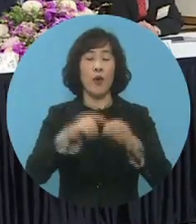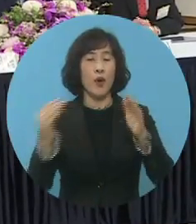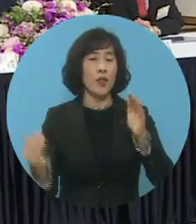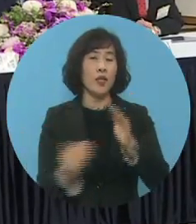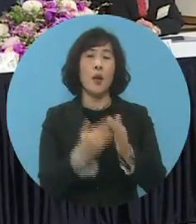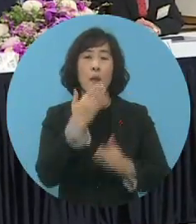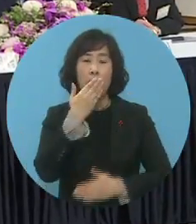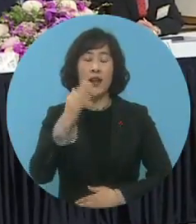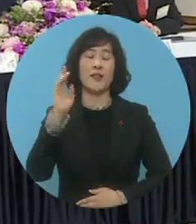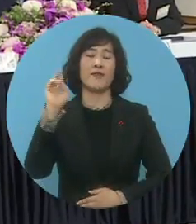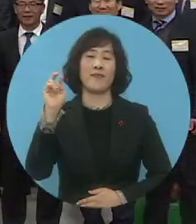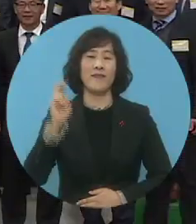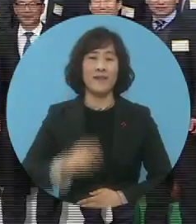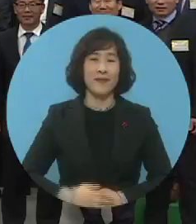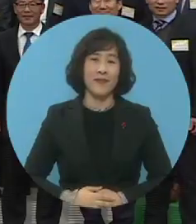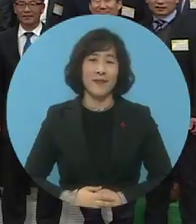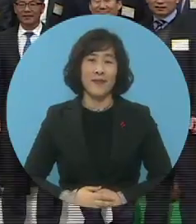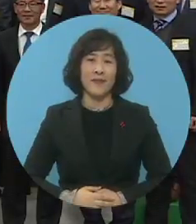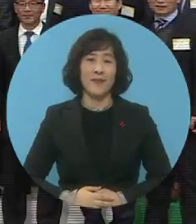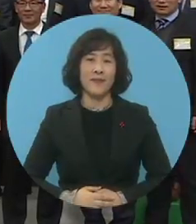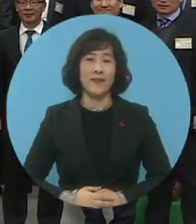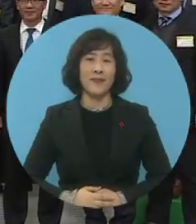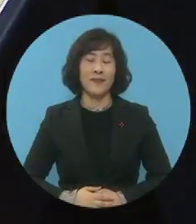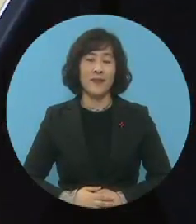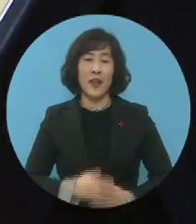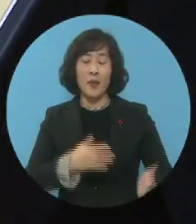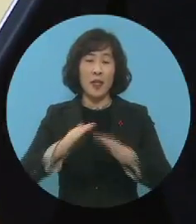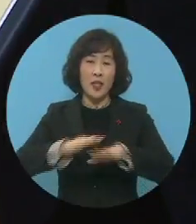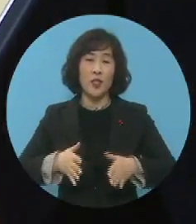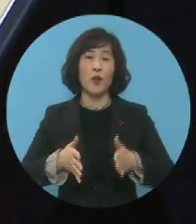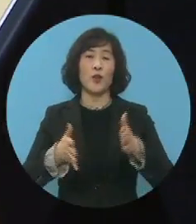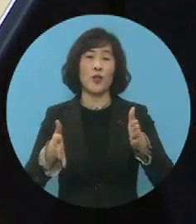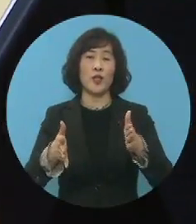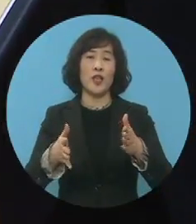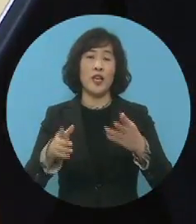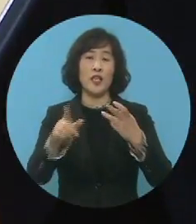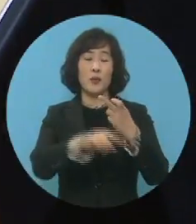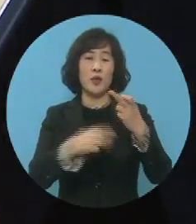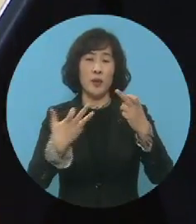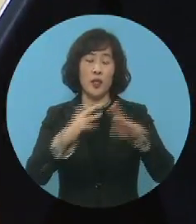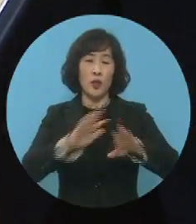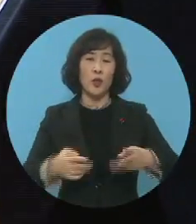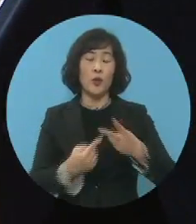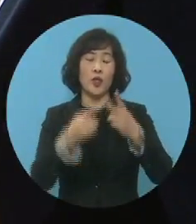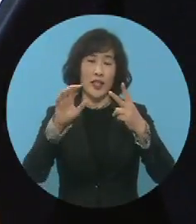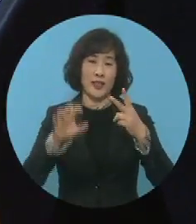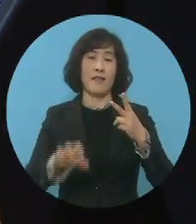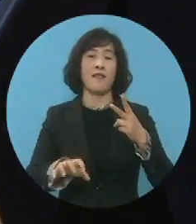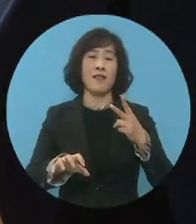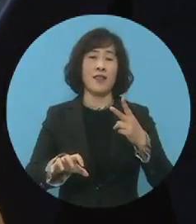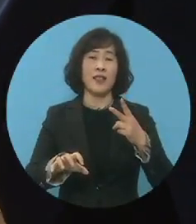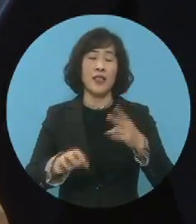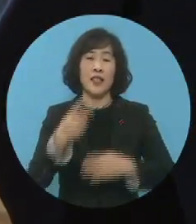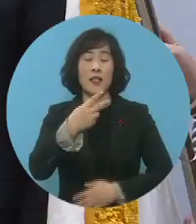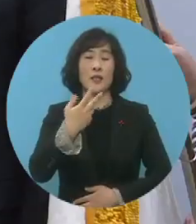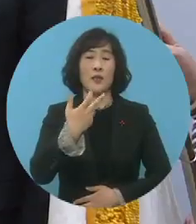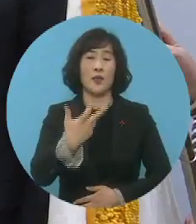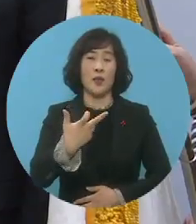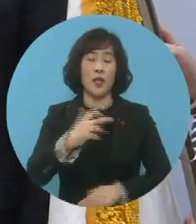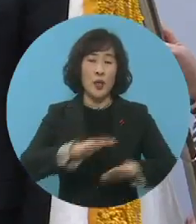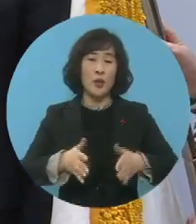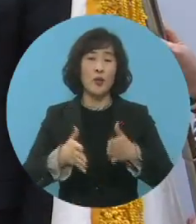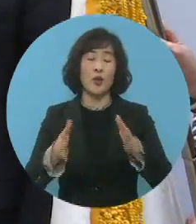1000개의 기업 유치 목표 달성이 무난할 것으로 내다보고 있습니다. 한편 전라남도는 지난 18일 전남도청